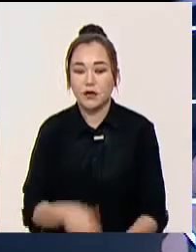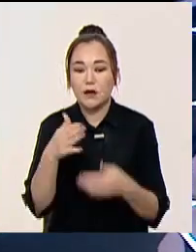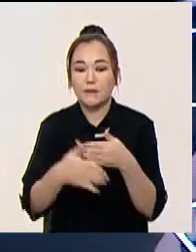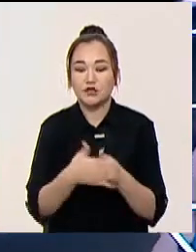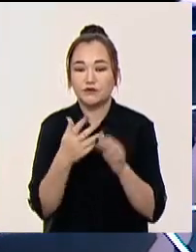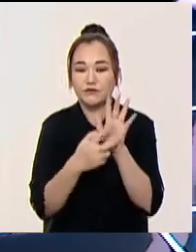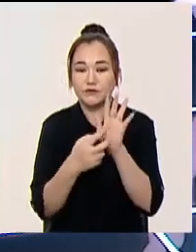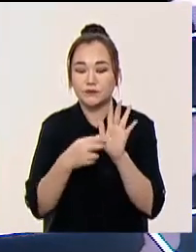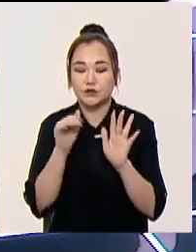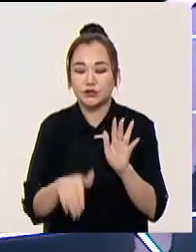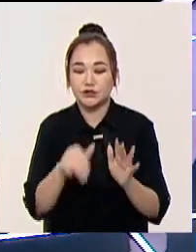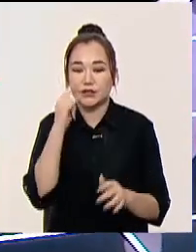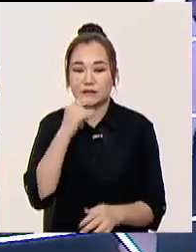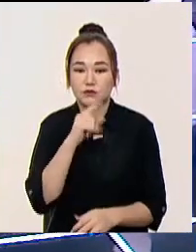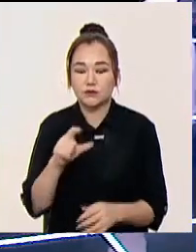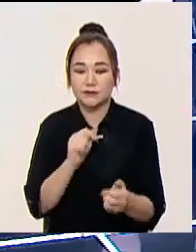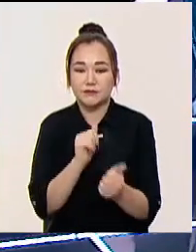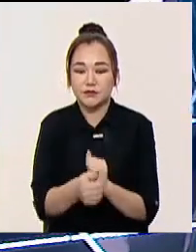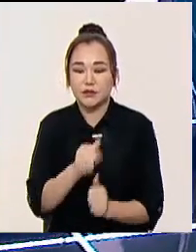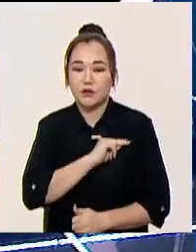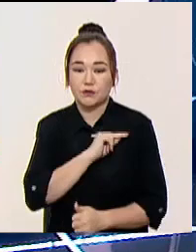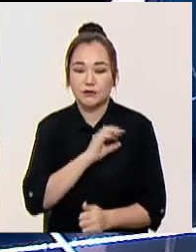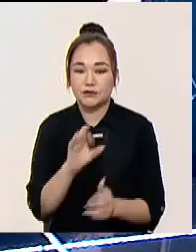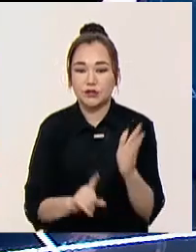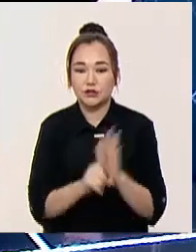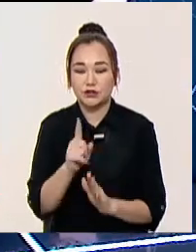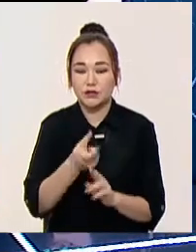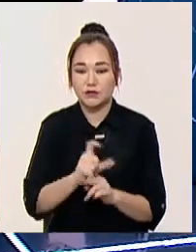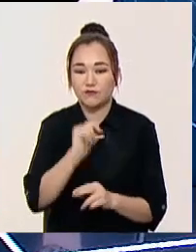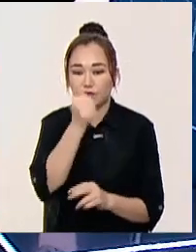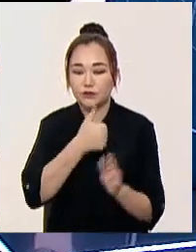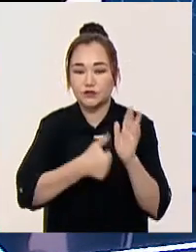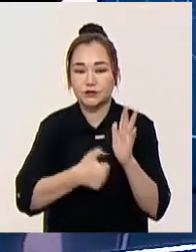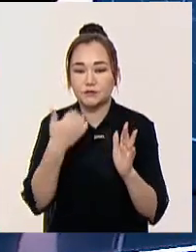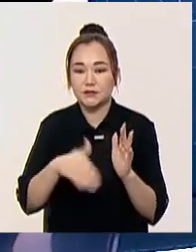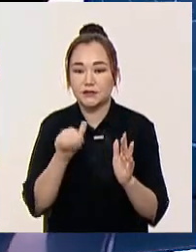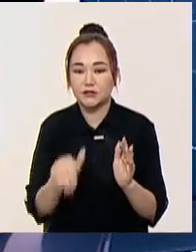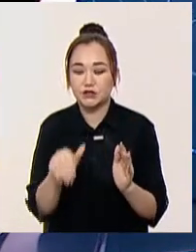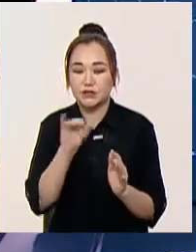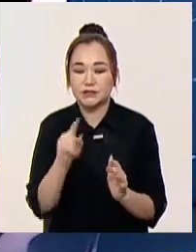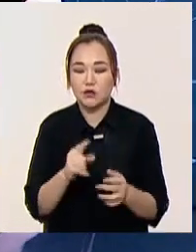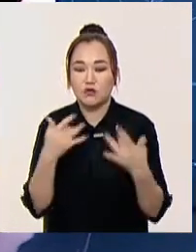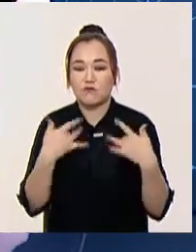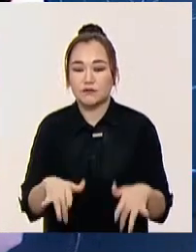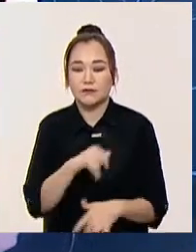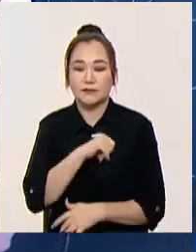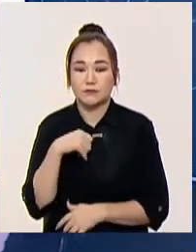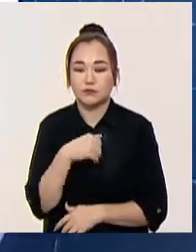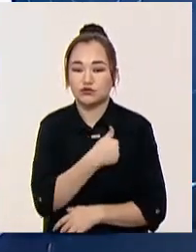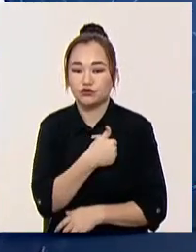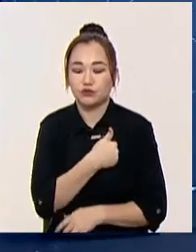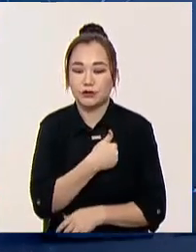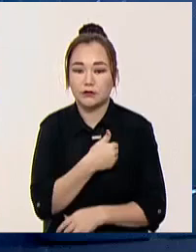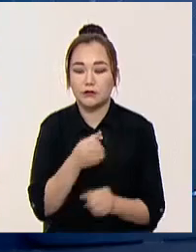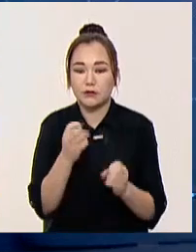Почти 800 тысяч казахстанцев сменили работу с начала этого года. 650 тысяч из них уволились по собственному желанию.